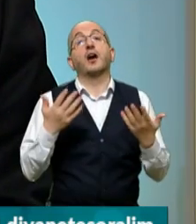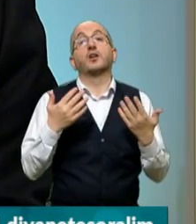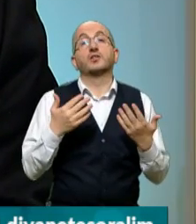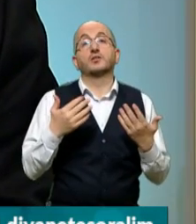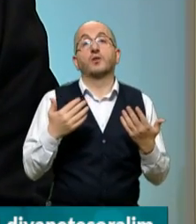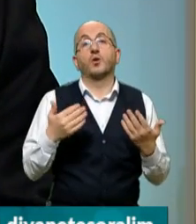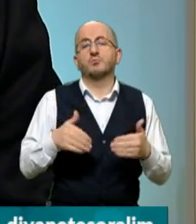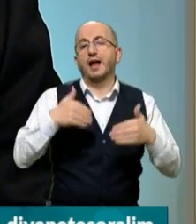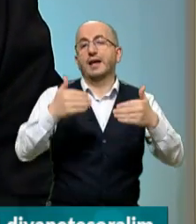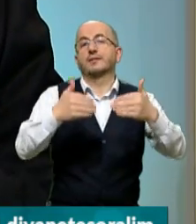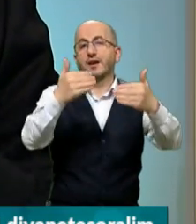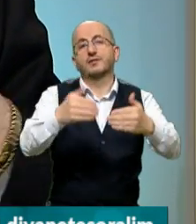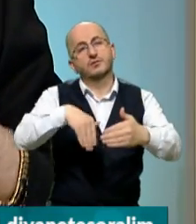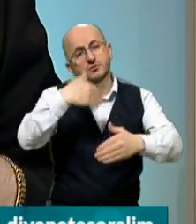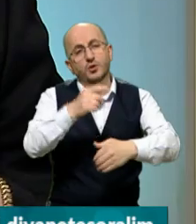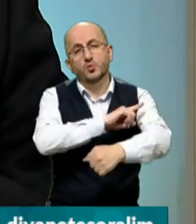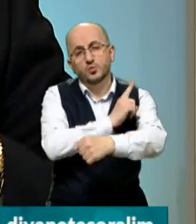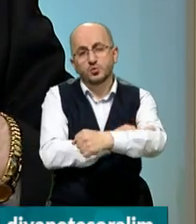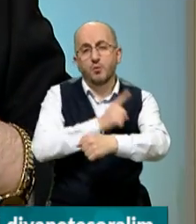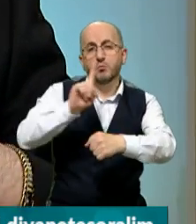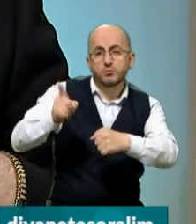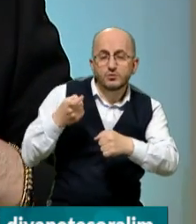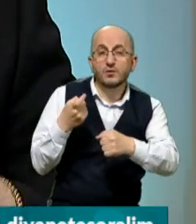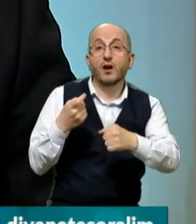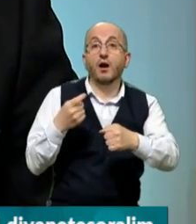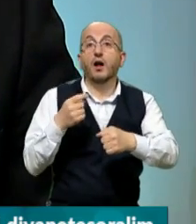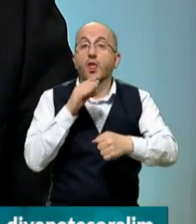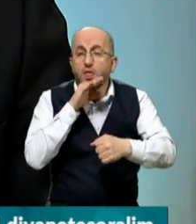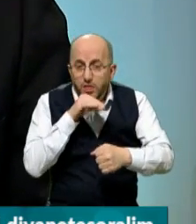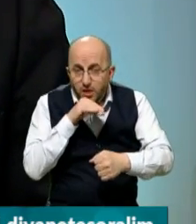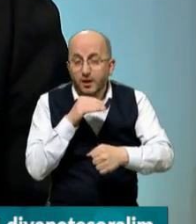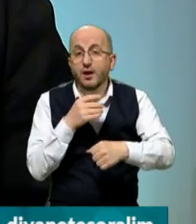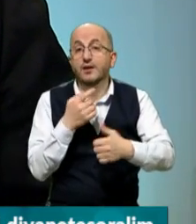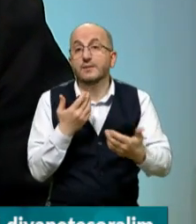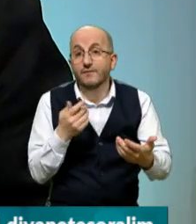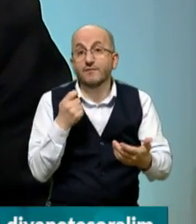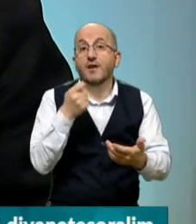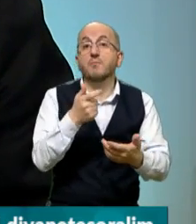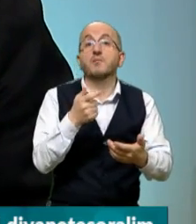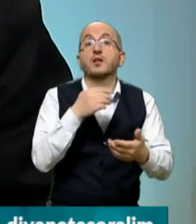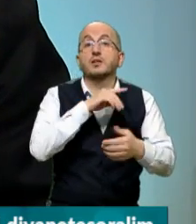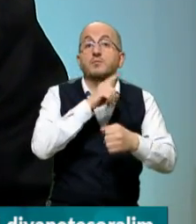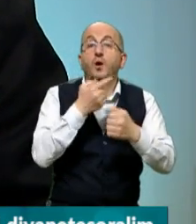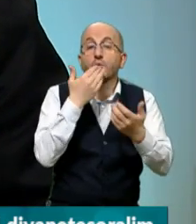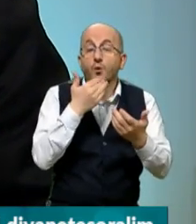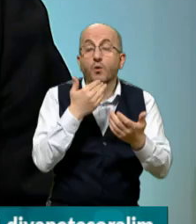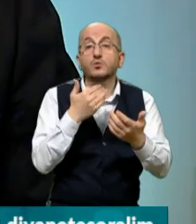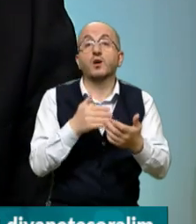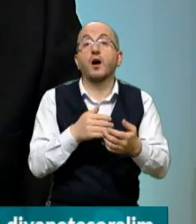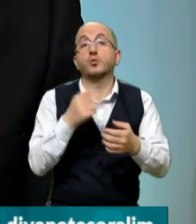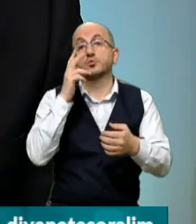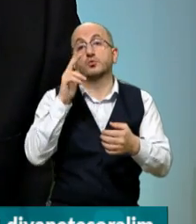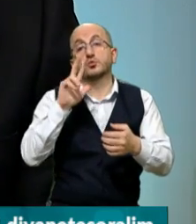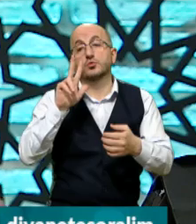erteler, imkan bulduğuna baktı ki ihtiyarlıyor, yaşı geliyor, verme imkanı yok. O zaman da onun yerine 3 gün peş peşe oruç